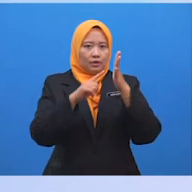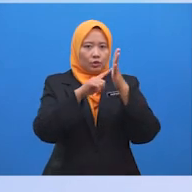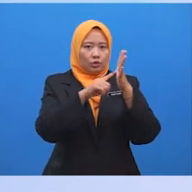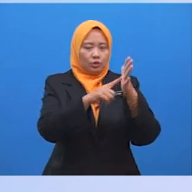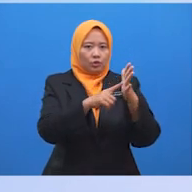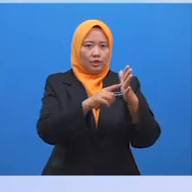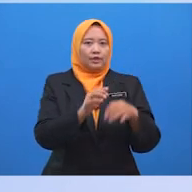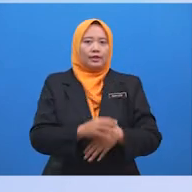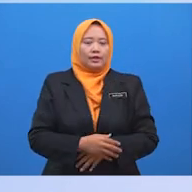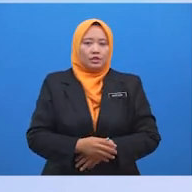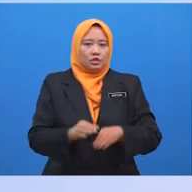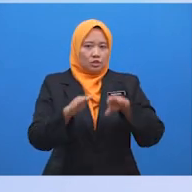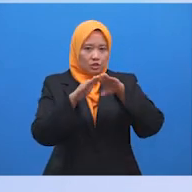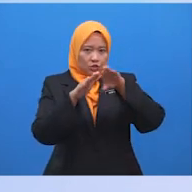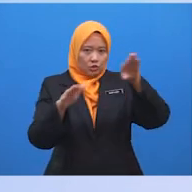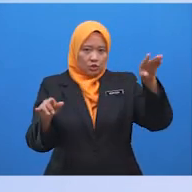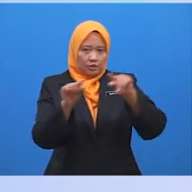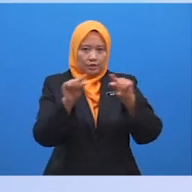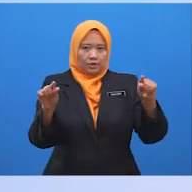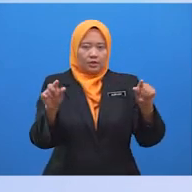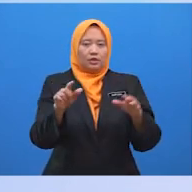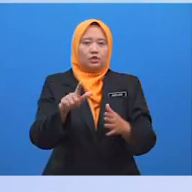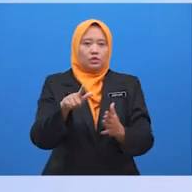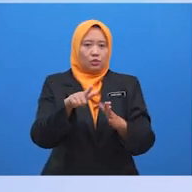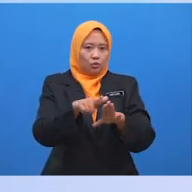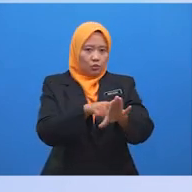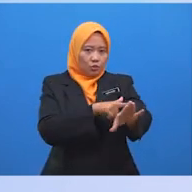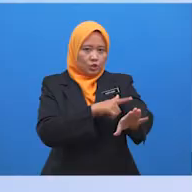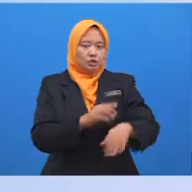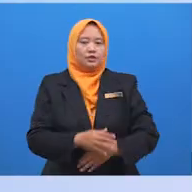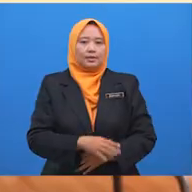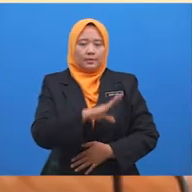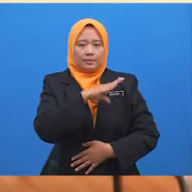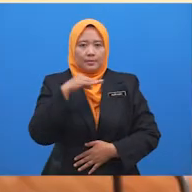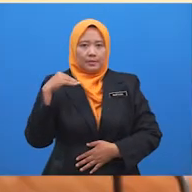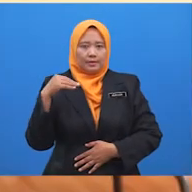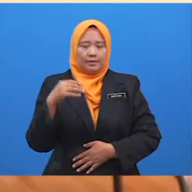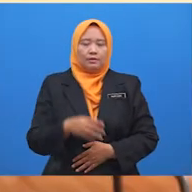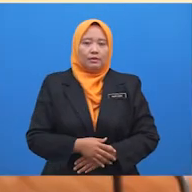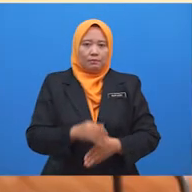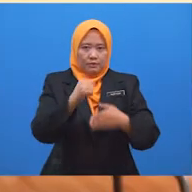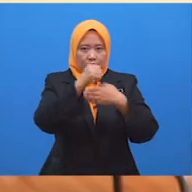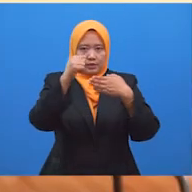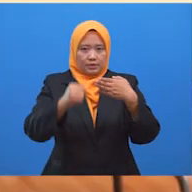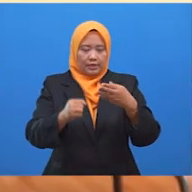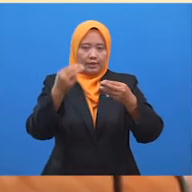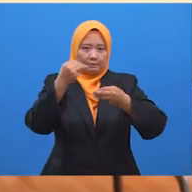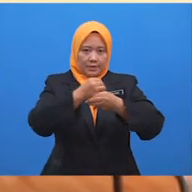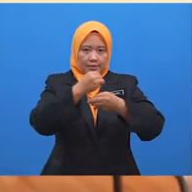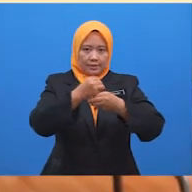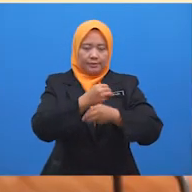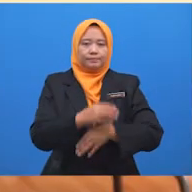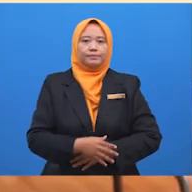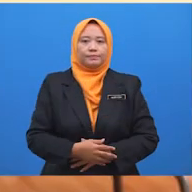masalah yang melibatkan kecerunan garis lurus. Baiklah murid-murid,